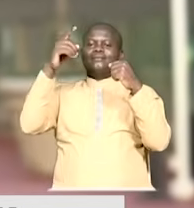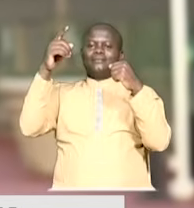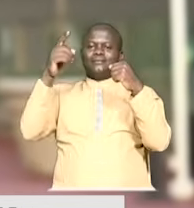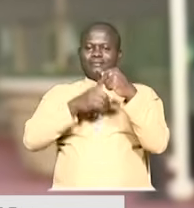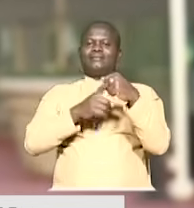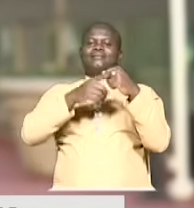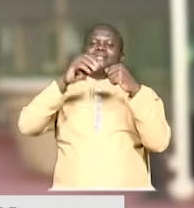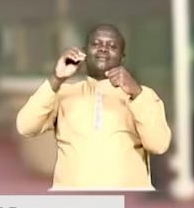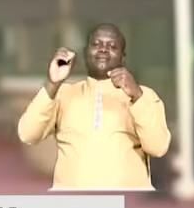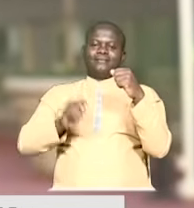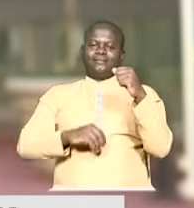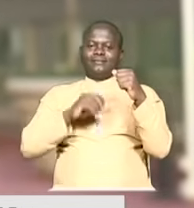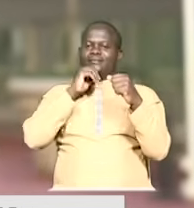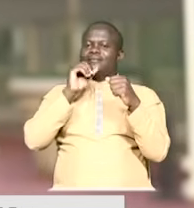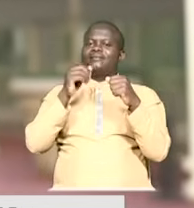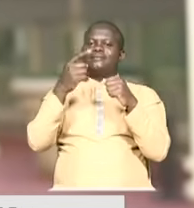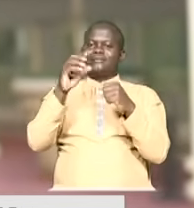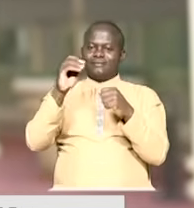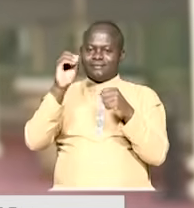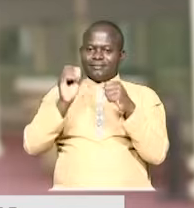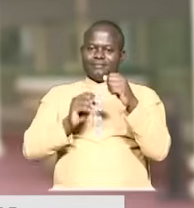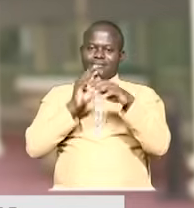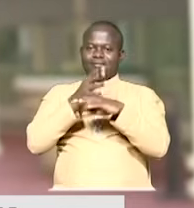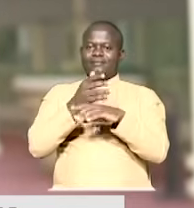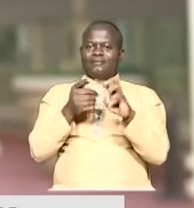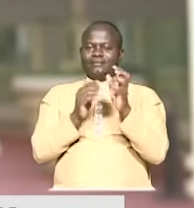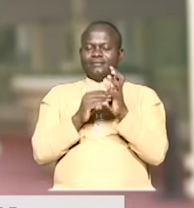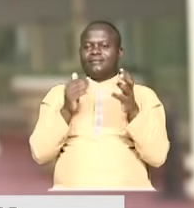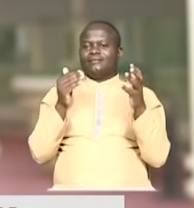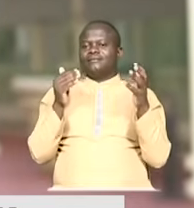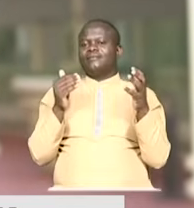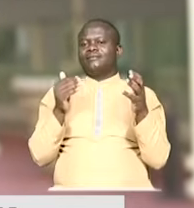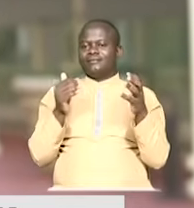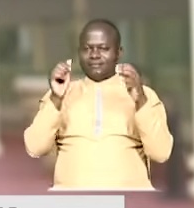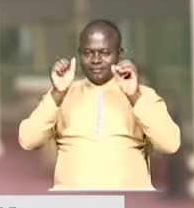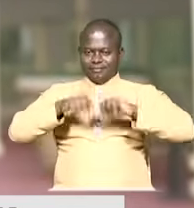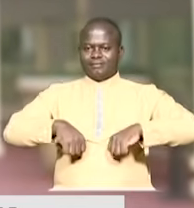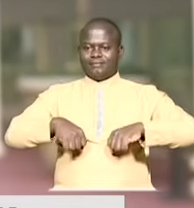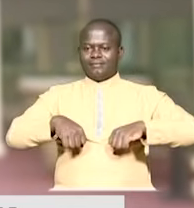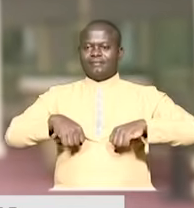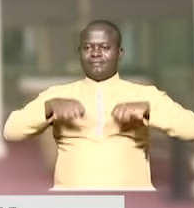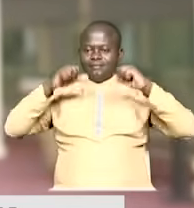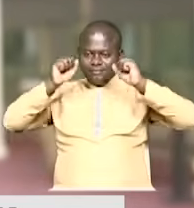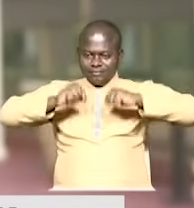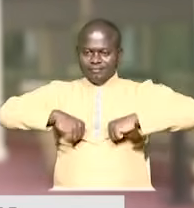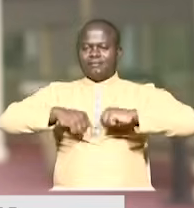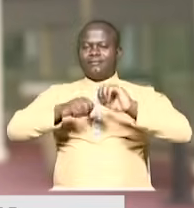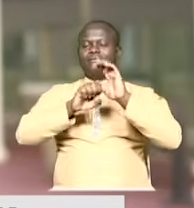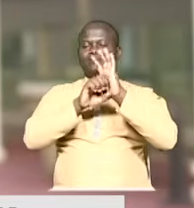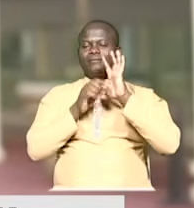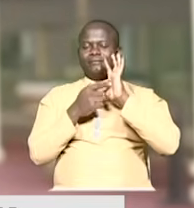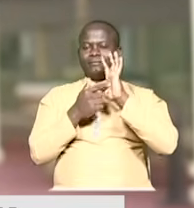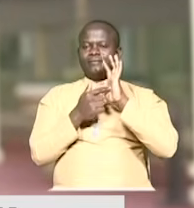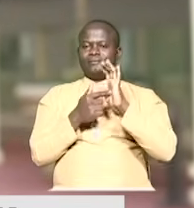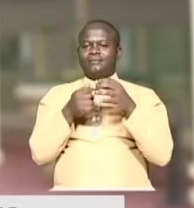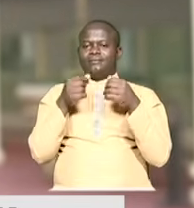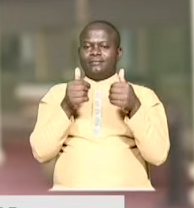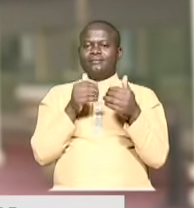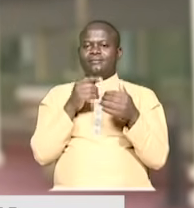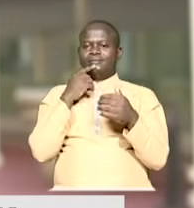166 ku ijana ntabwo ari 100% birarenze no kuvuga yuko murashoboye muri kitegerezo